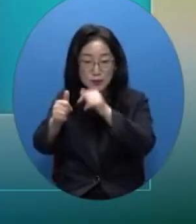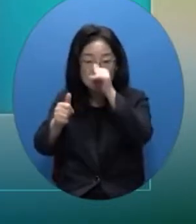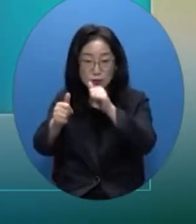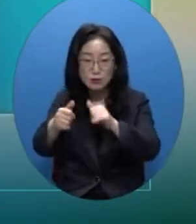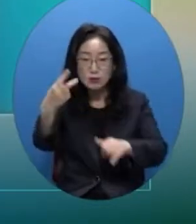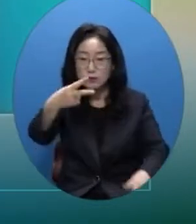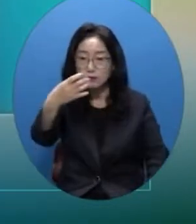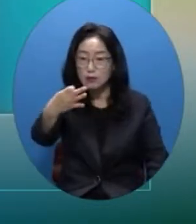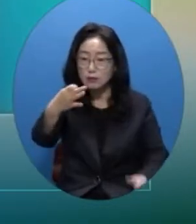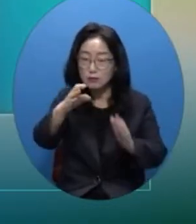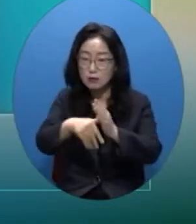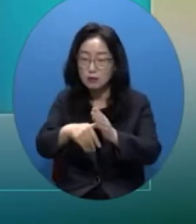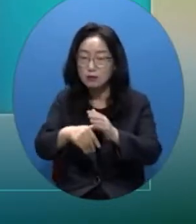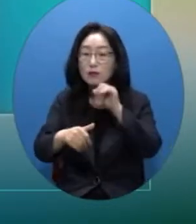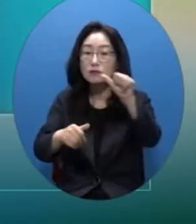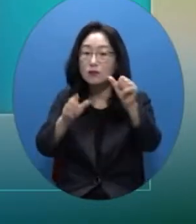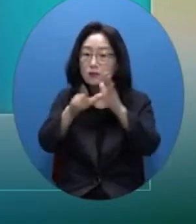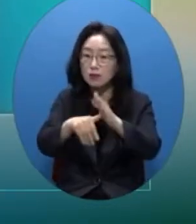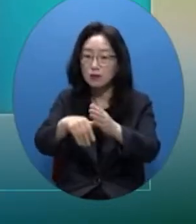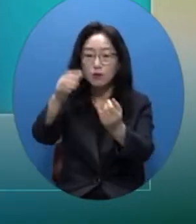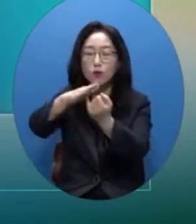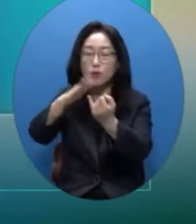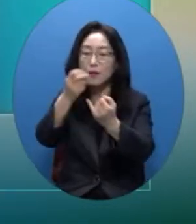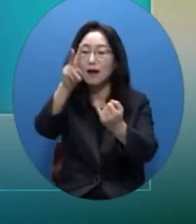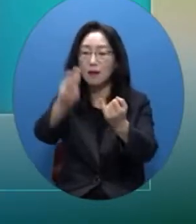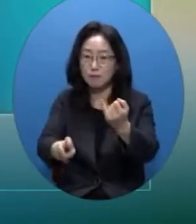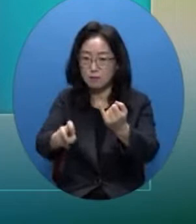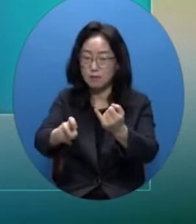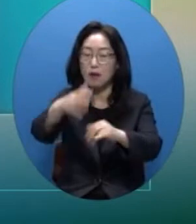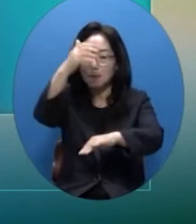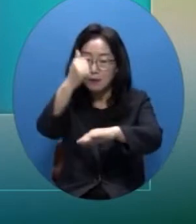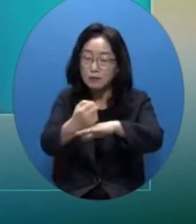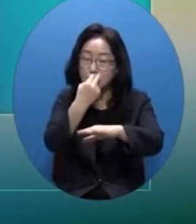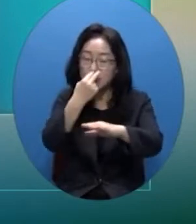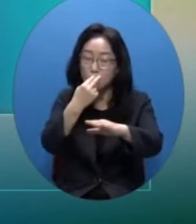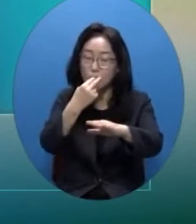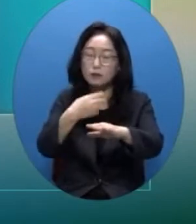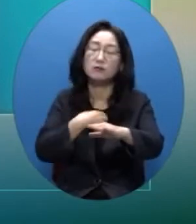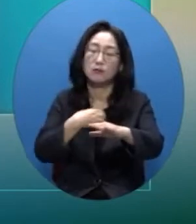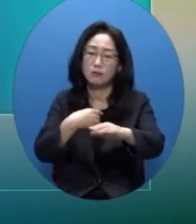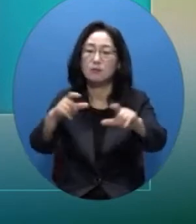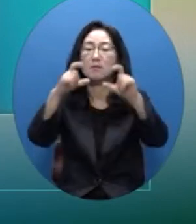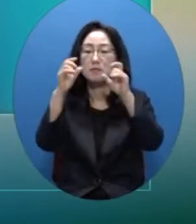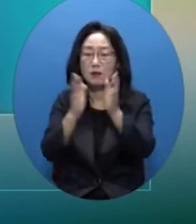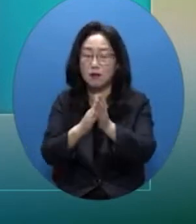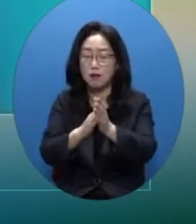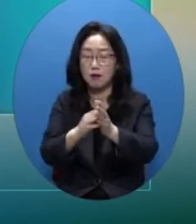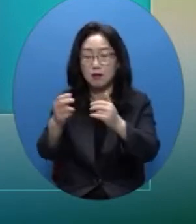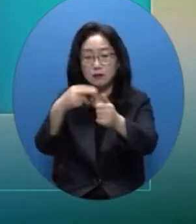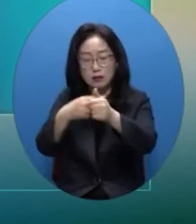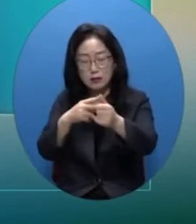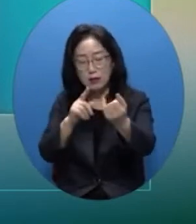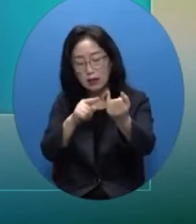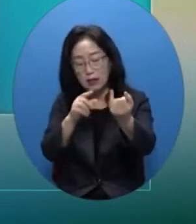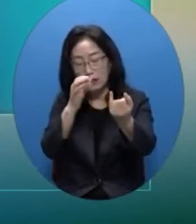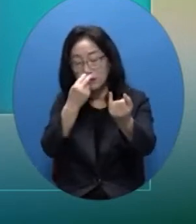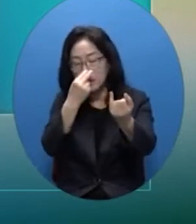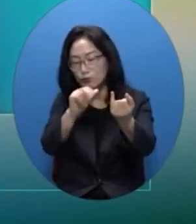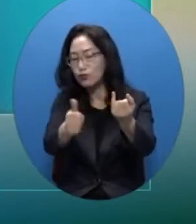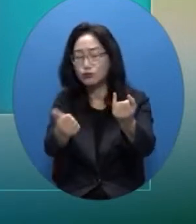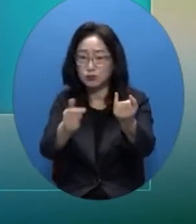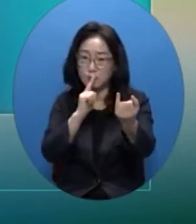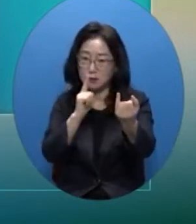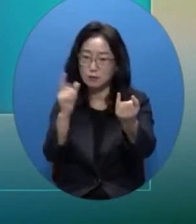다 썼는데 소아 암에 걸렸습니다 말기 진단을 받았습니다 의사가 얼마 못쓰고 준다 고 얘기했습니다